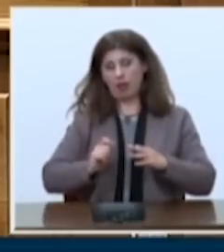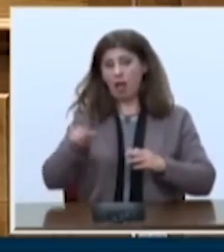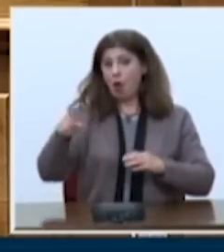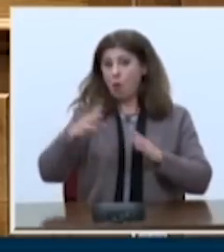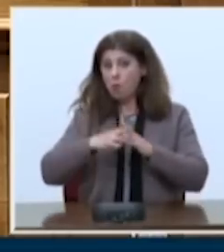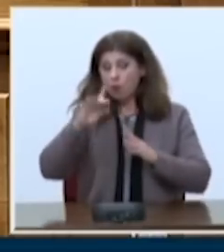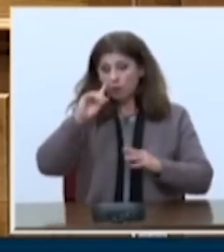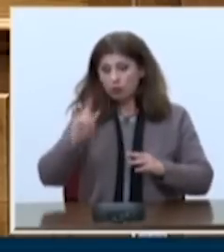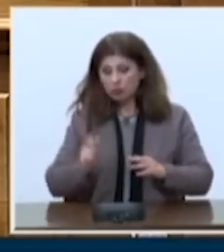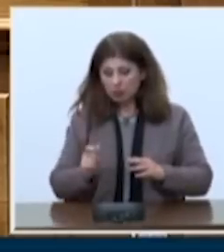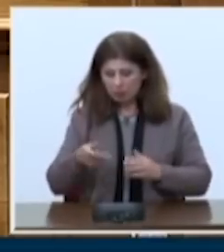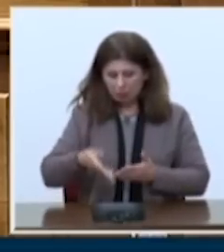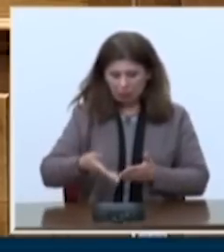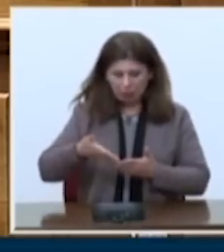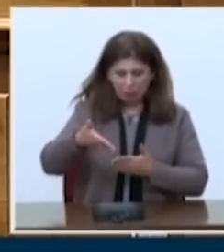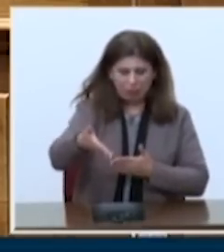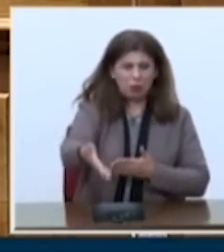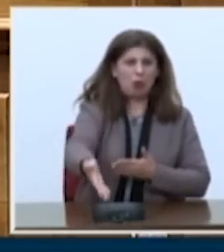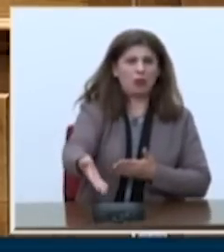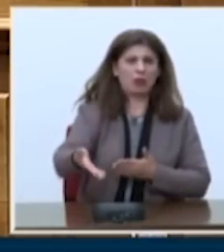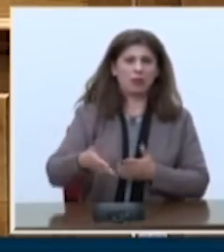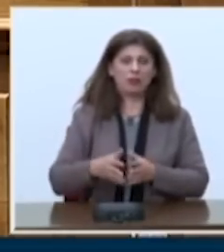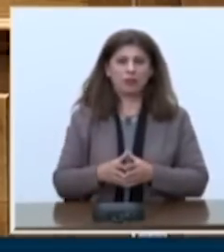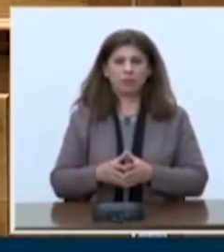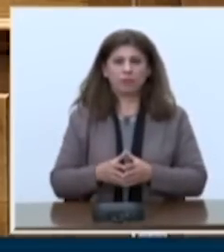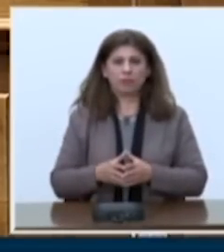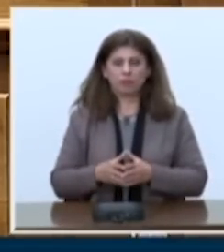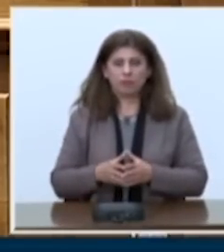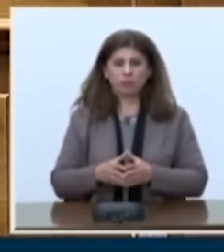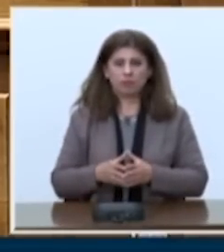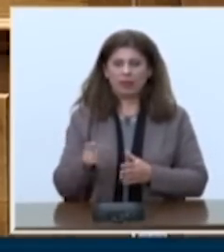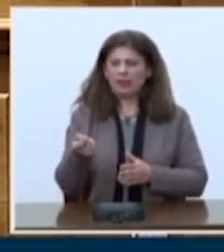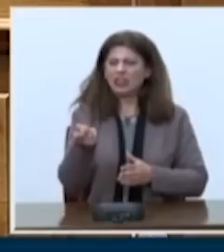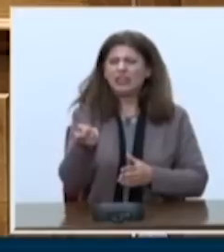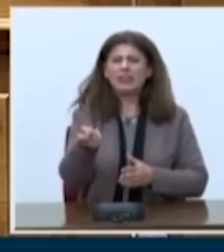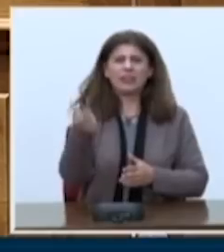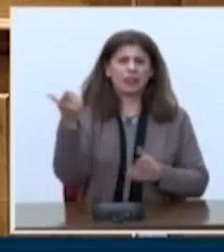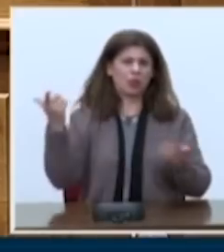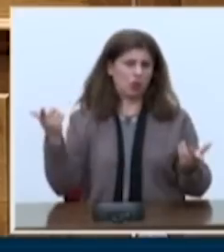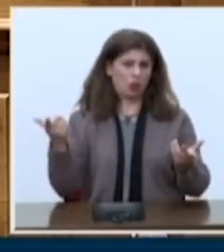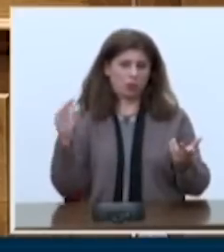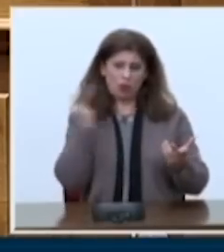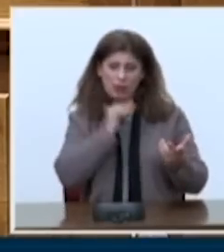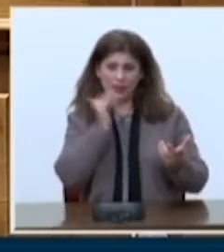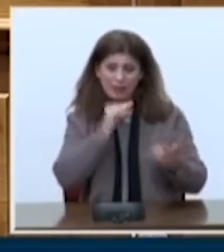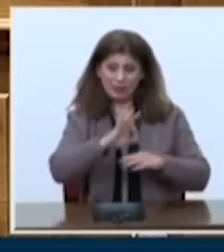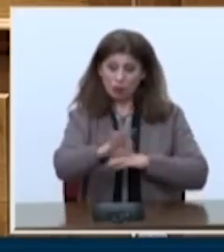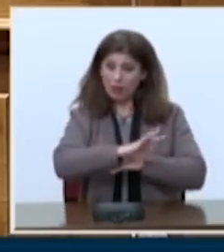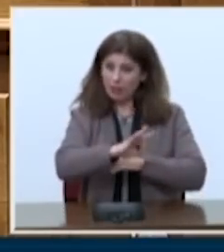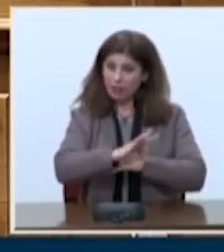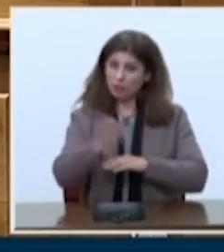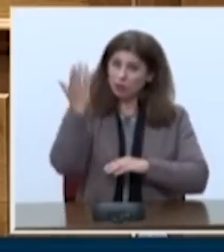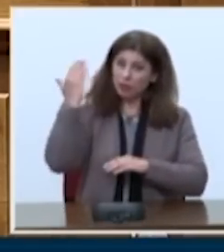Ουκρανία έρχεται να βάλει το κερασάκι στην τούρτα και να επιταχύνει σχεδιασμούς που